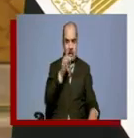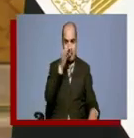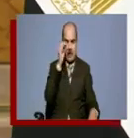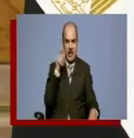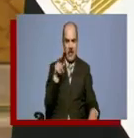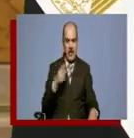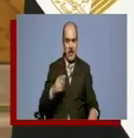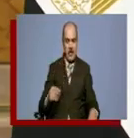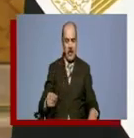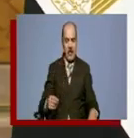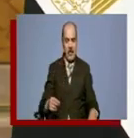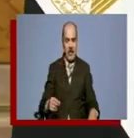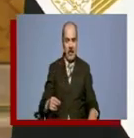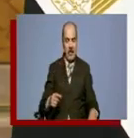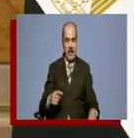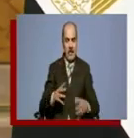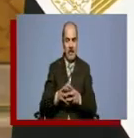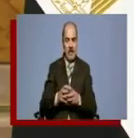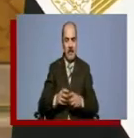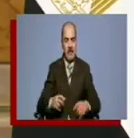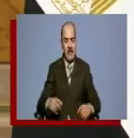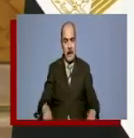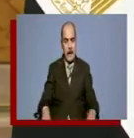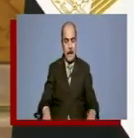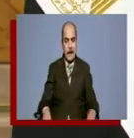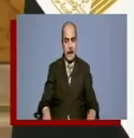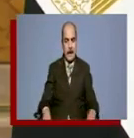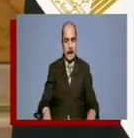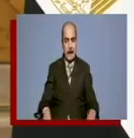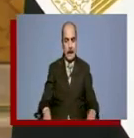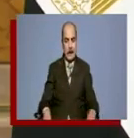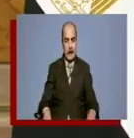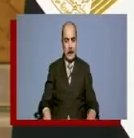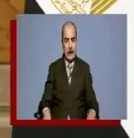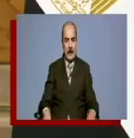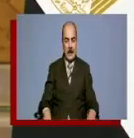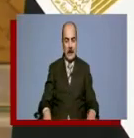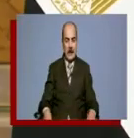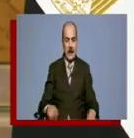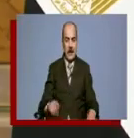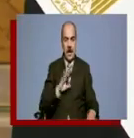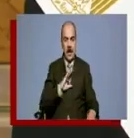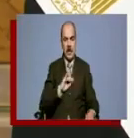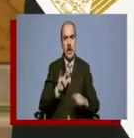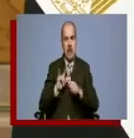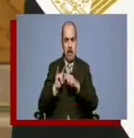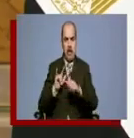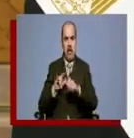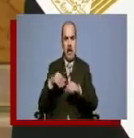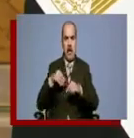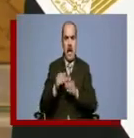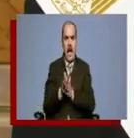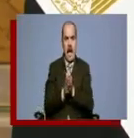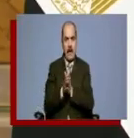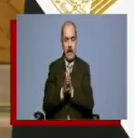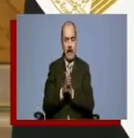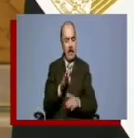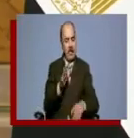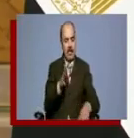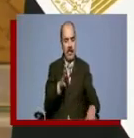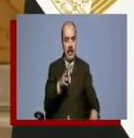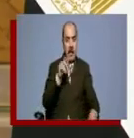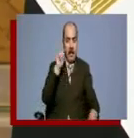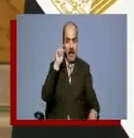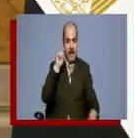لازم احنا نقرا التاريخ لان الناس دي عندها منهجيه في التحرك مش بتتحرك بشكل سطحي ولا ان هم متفاعلين ايه اللي يخلي